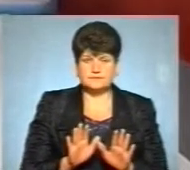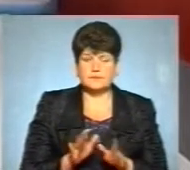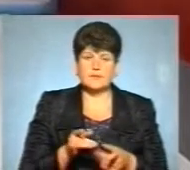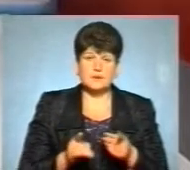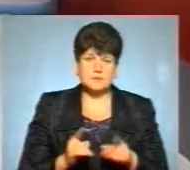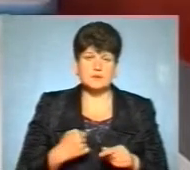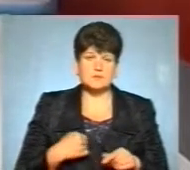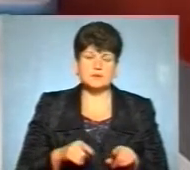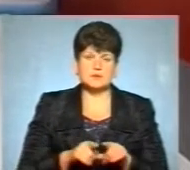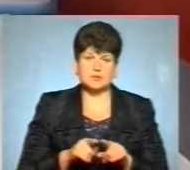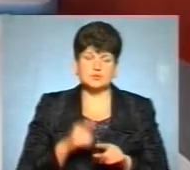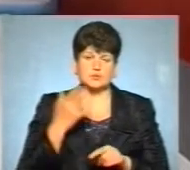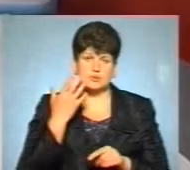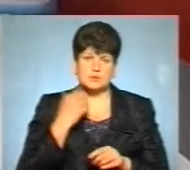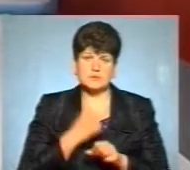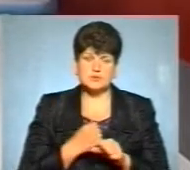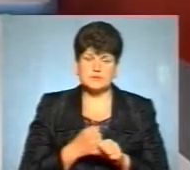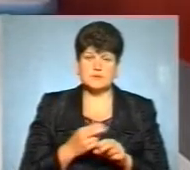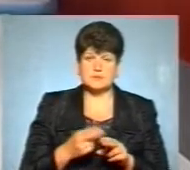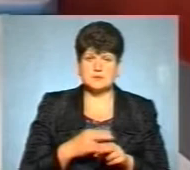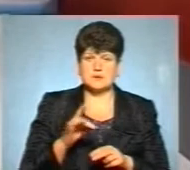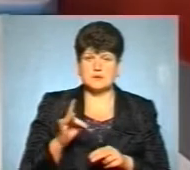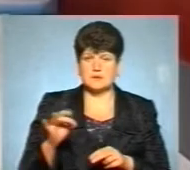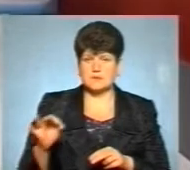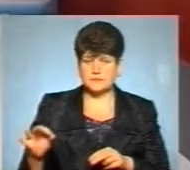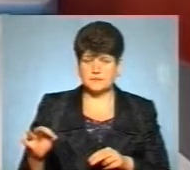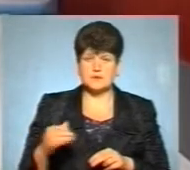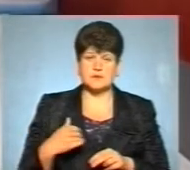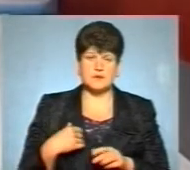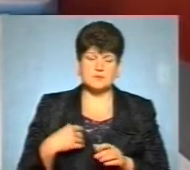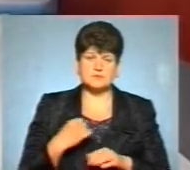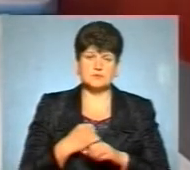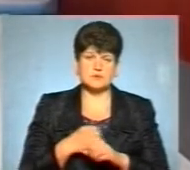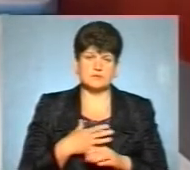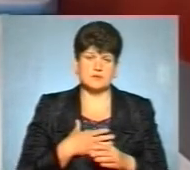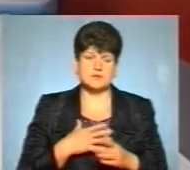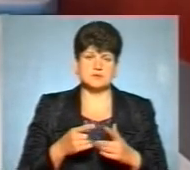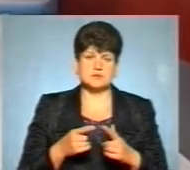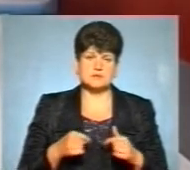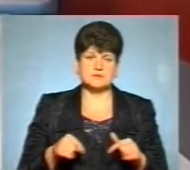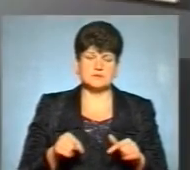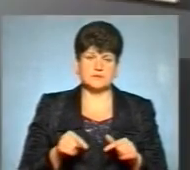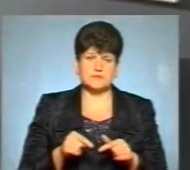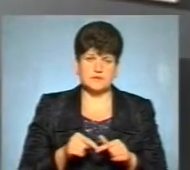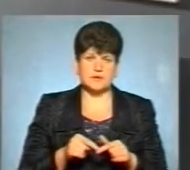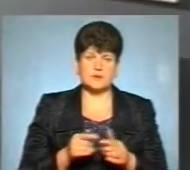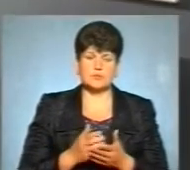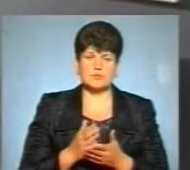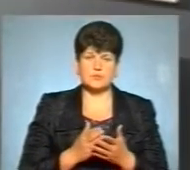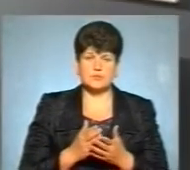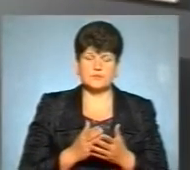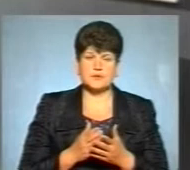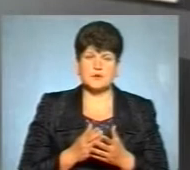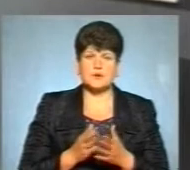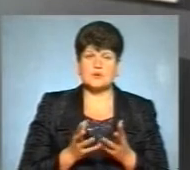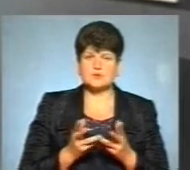Насправді, ми також, коли працювали без РРО, потім нам запровадили в нашу сферу фінансових послуг розрахункові касові